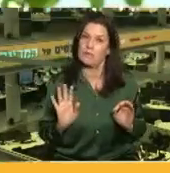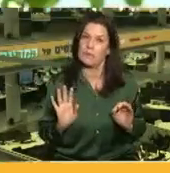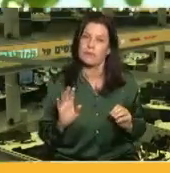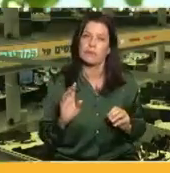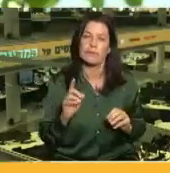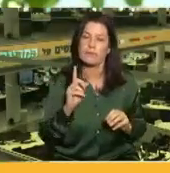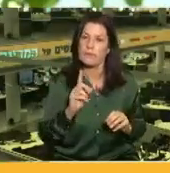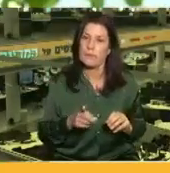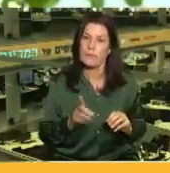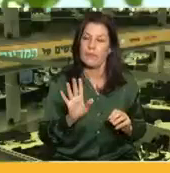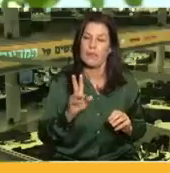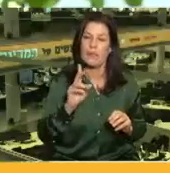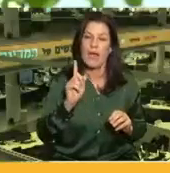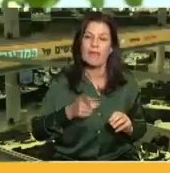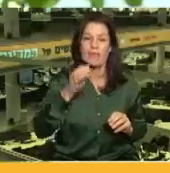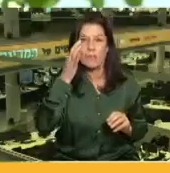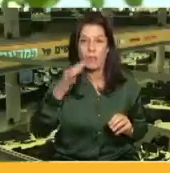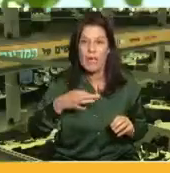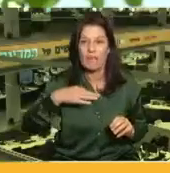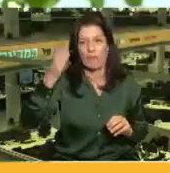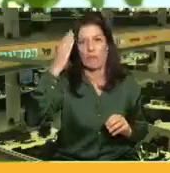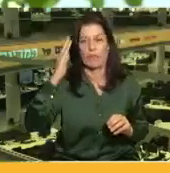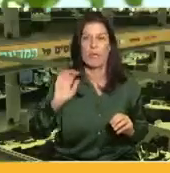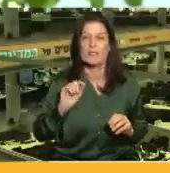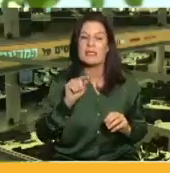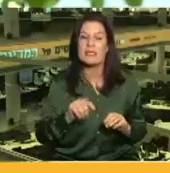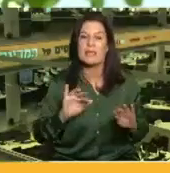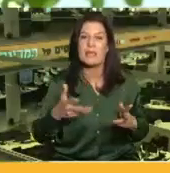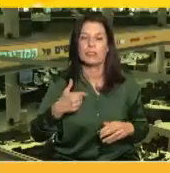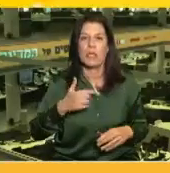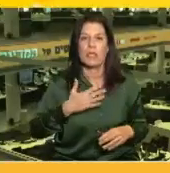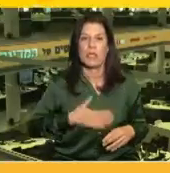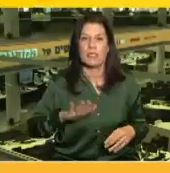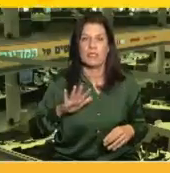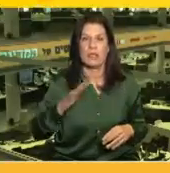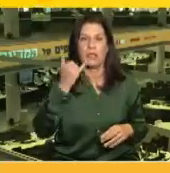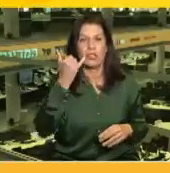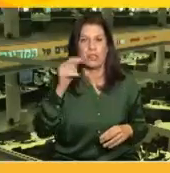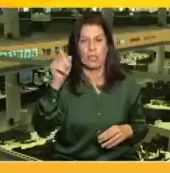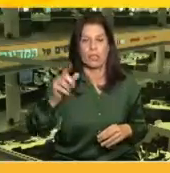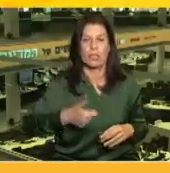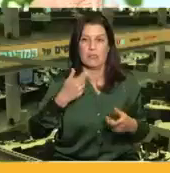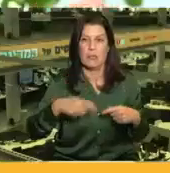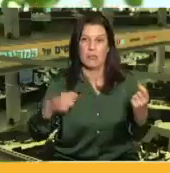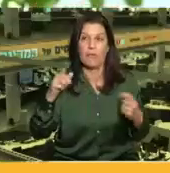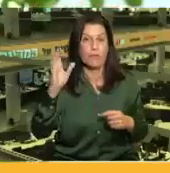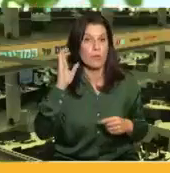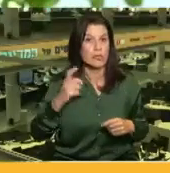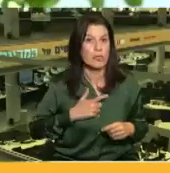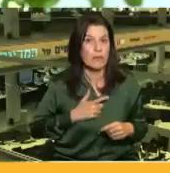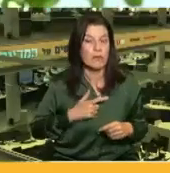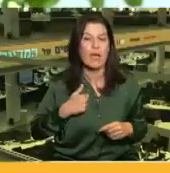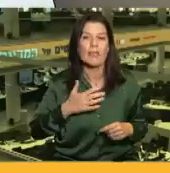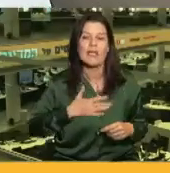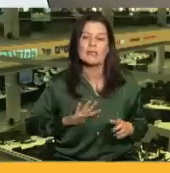תשומת הלב והמודעות. זהו, זה רק המודעות. זה מה שרציתי, פשוט להציף. מה שמעת אצל חיליק? אז זהו, זה מה שרציתי להציף, הוא הקשיב לי. השנייה, רק רציתי